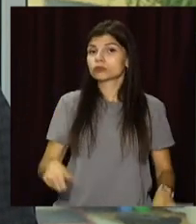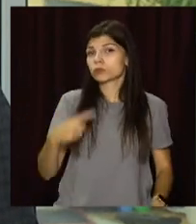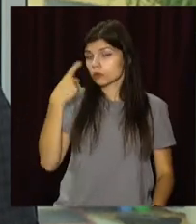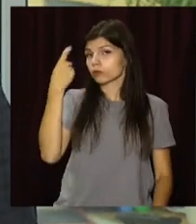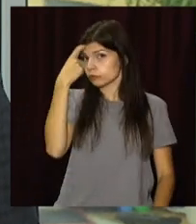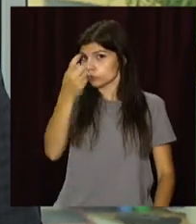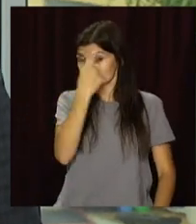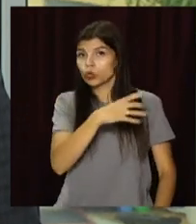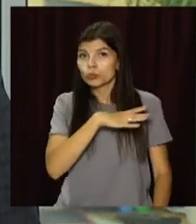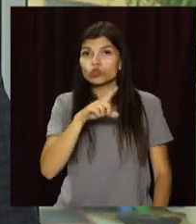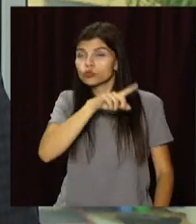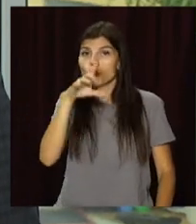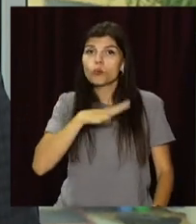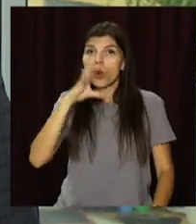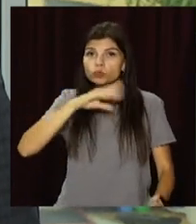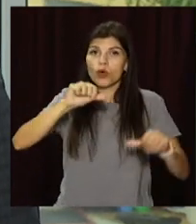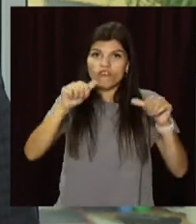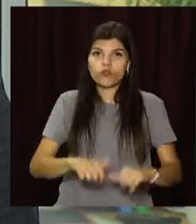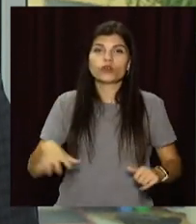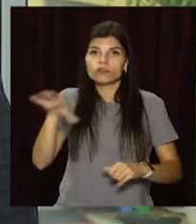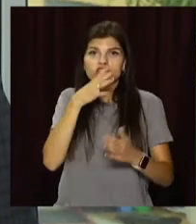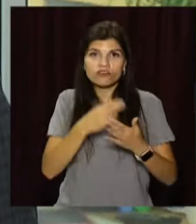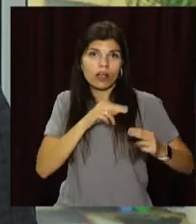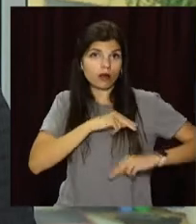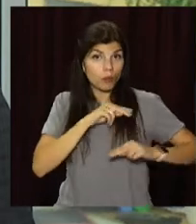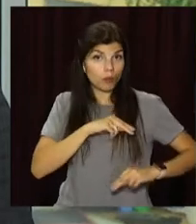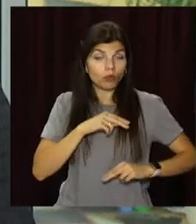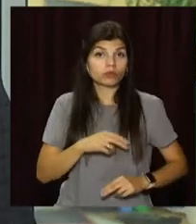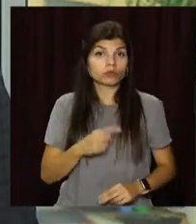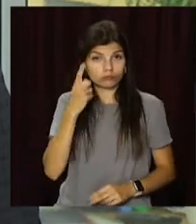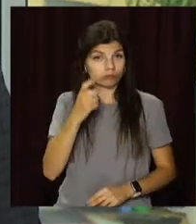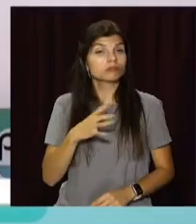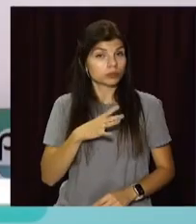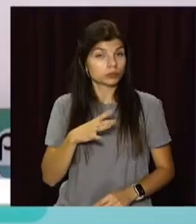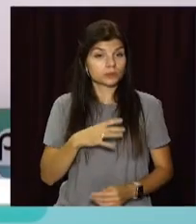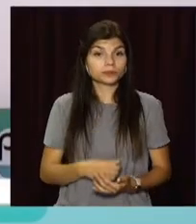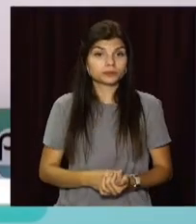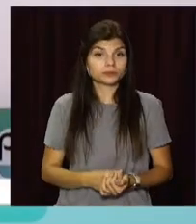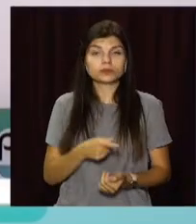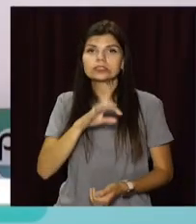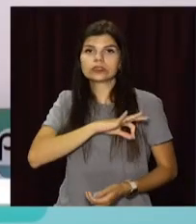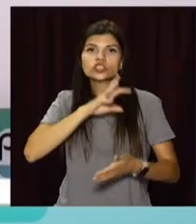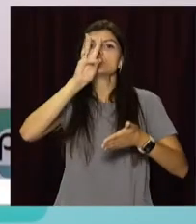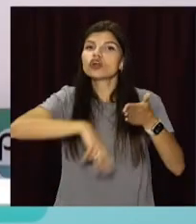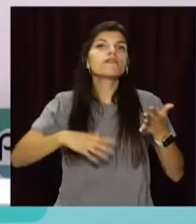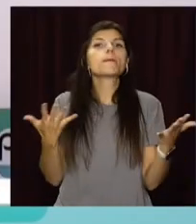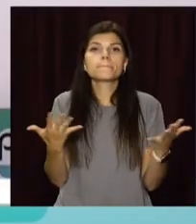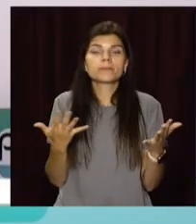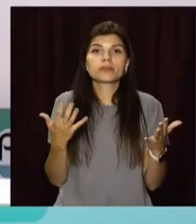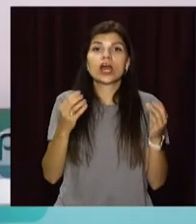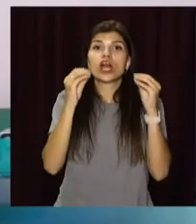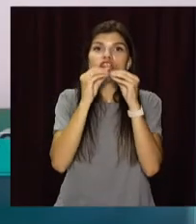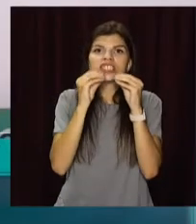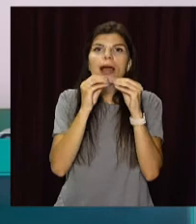у підприємств був час оформити усіх своїх співробітників. Застосовується штраф у розмірі